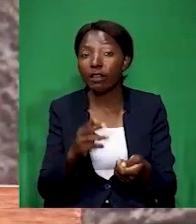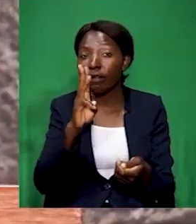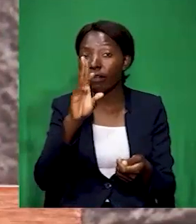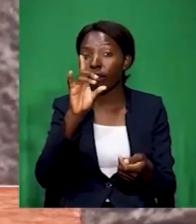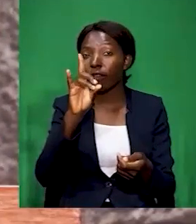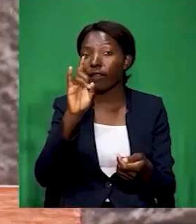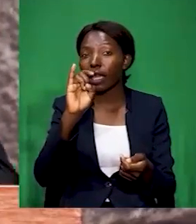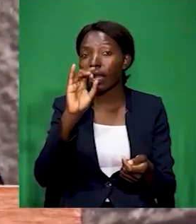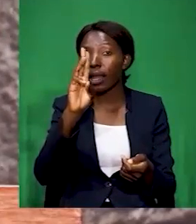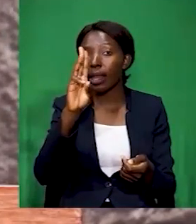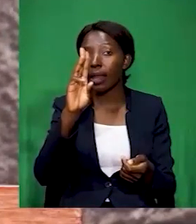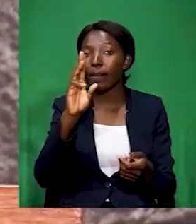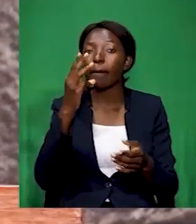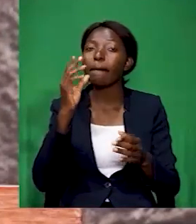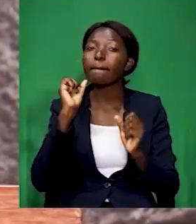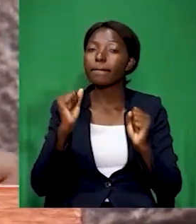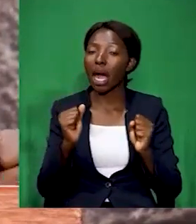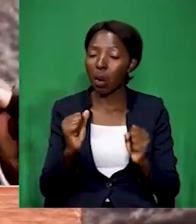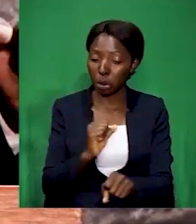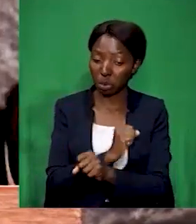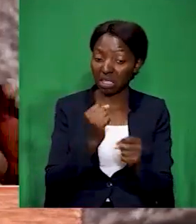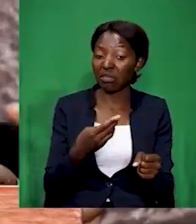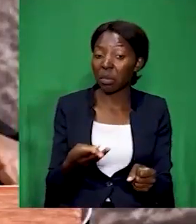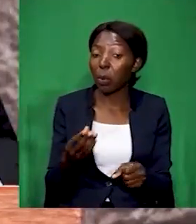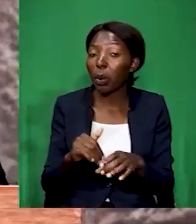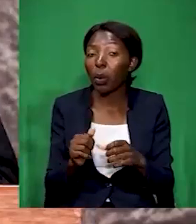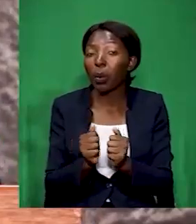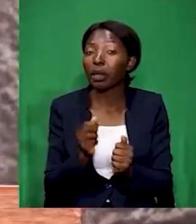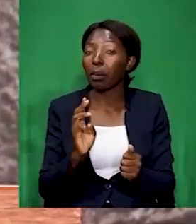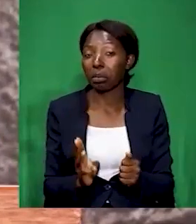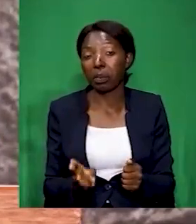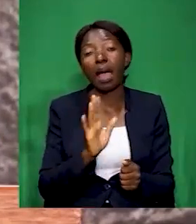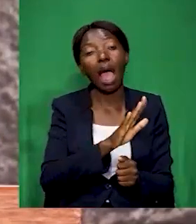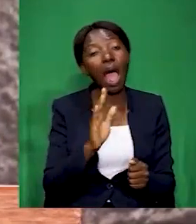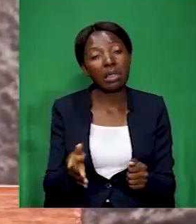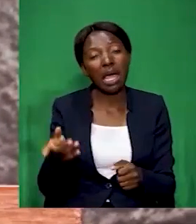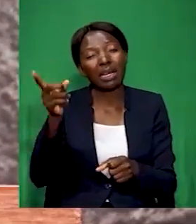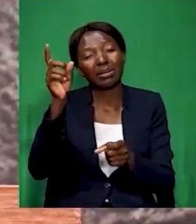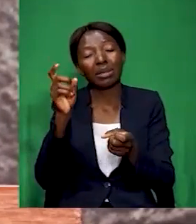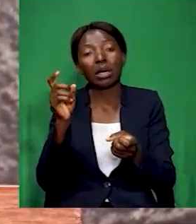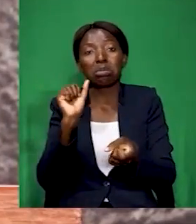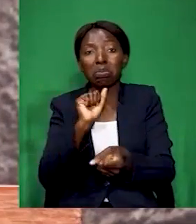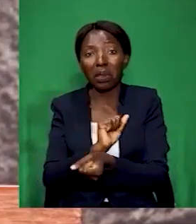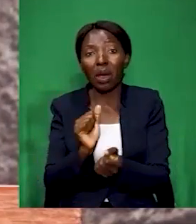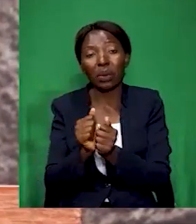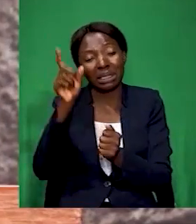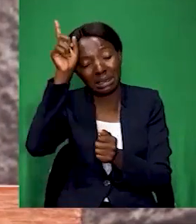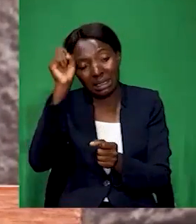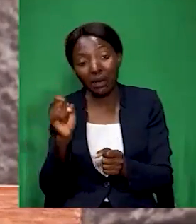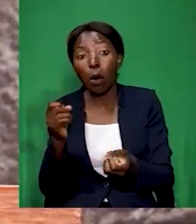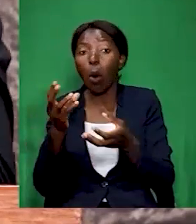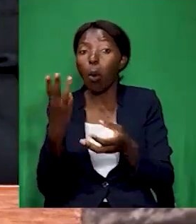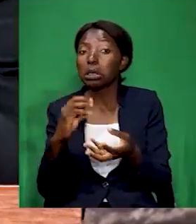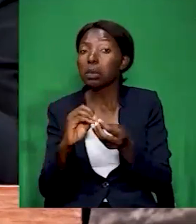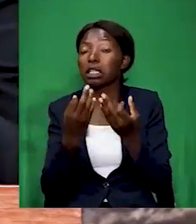Filipi simba kunyangwe rekudzikinura vakanga vakasungwa vakanga vakatapwa vakasunungurwa nezita raJesu